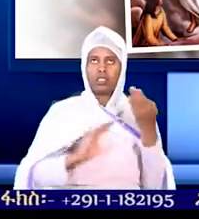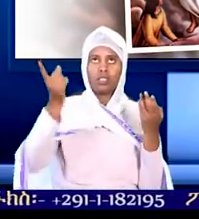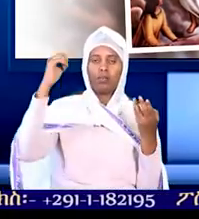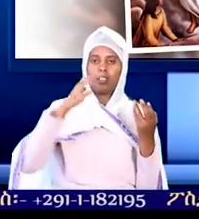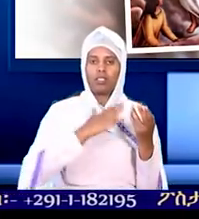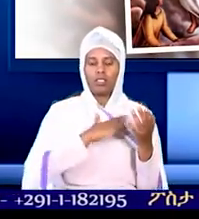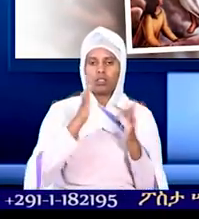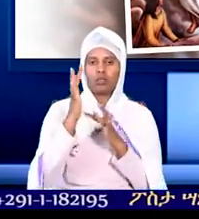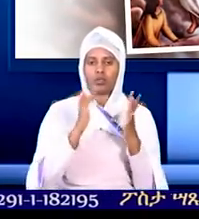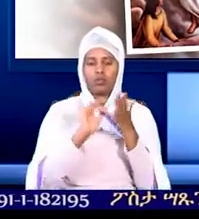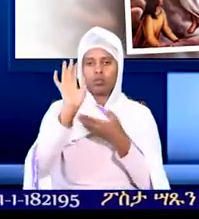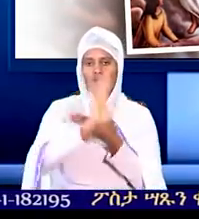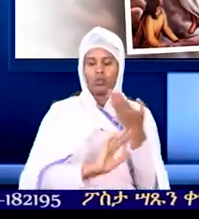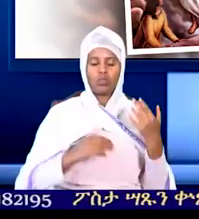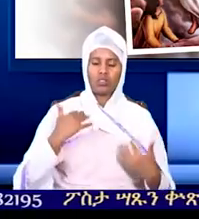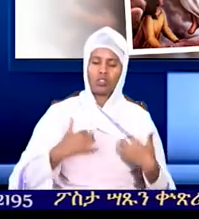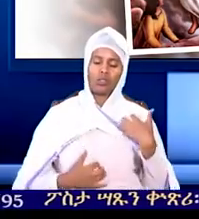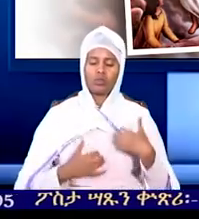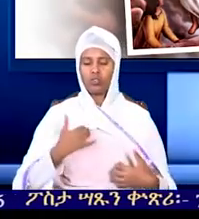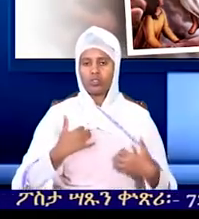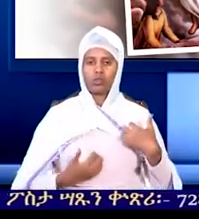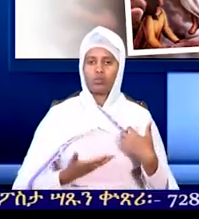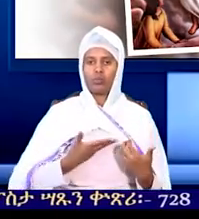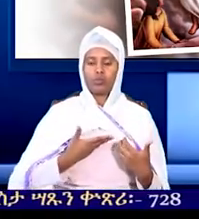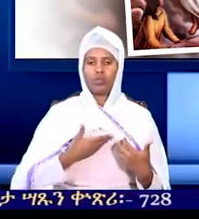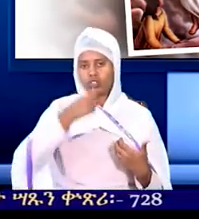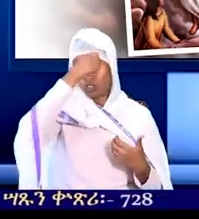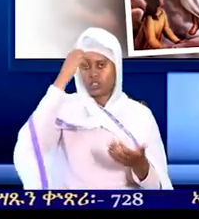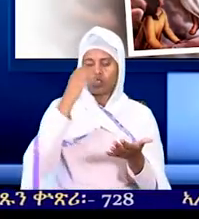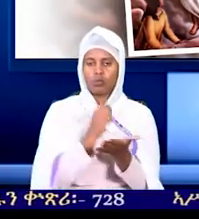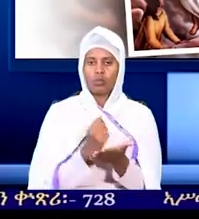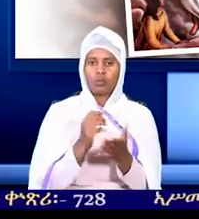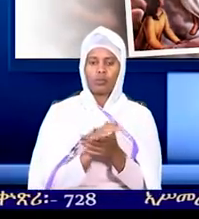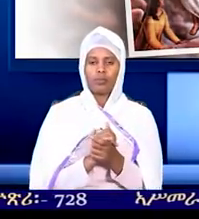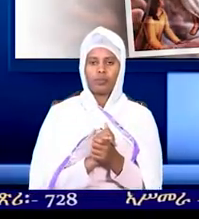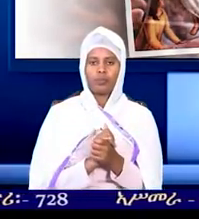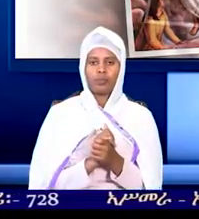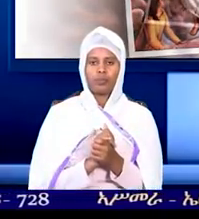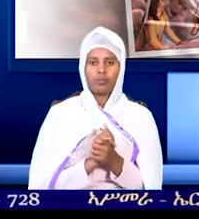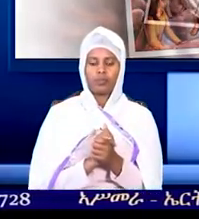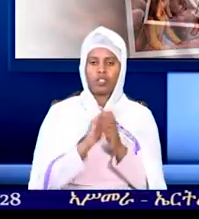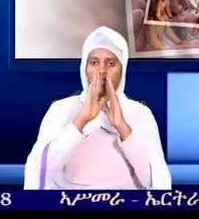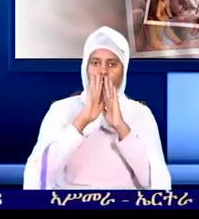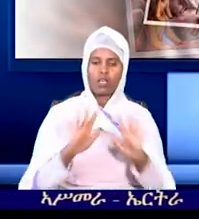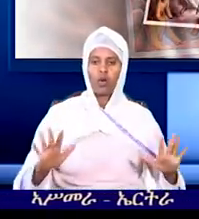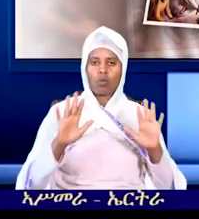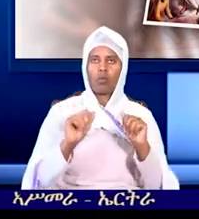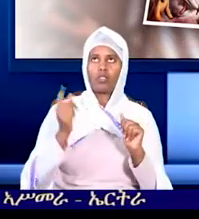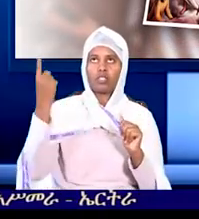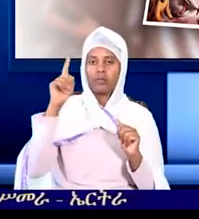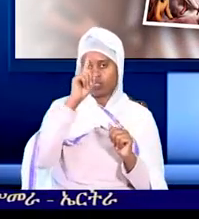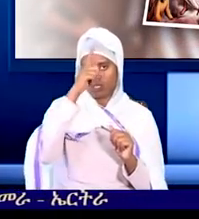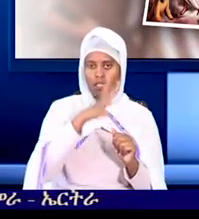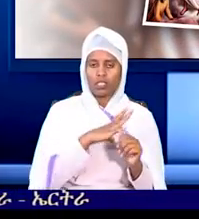ደሞ ንክንድሕን ጎይታናን ኣምላኽናን መድሓናን ኢየሱስ ክርስቶስ ስቃይ ዝረኽበላ ዘሎ ህያውኩም ምዃኑ በዕሉ የረዳእና ማለት